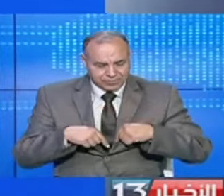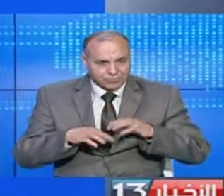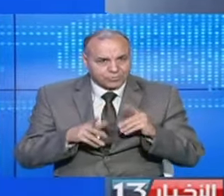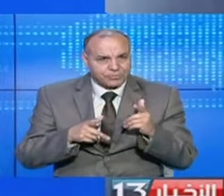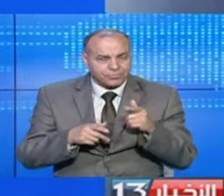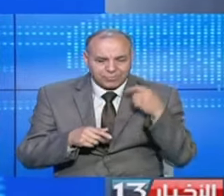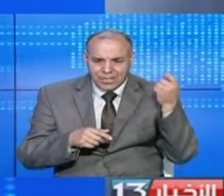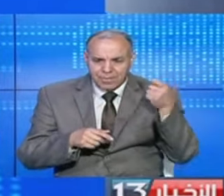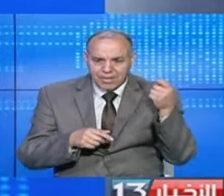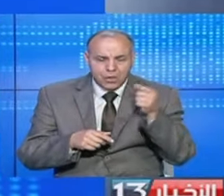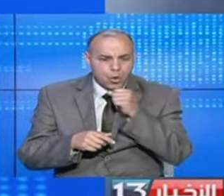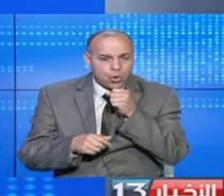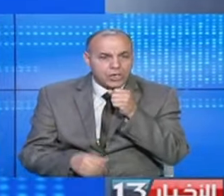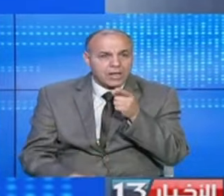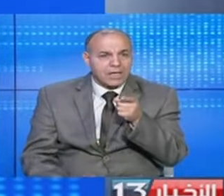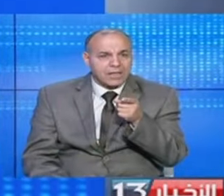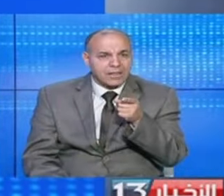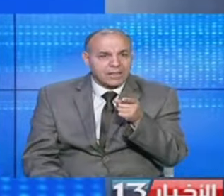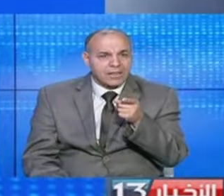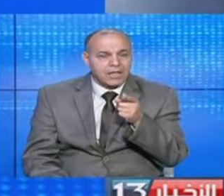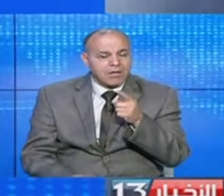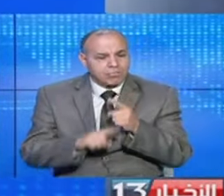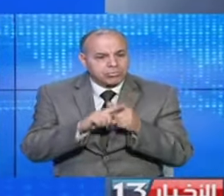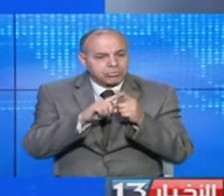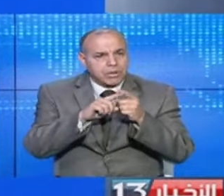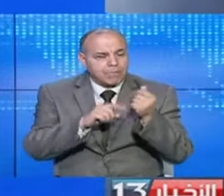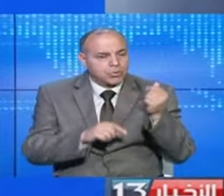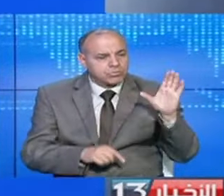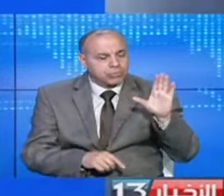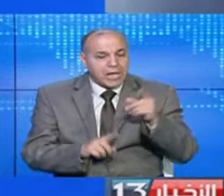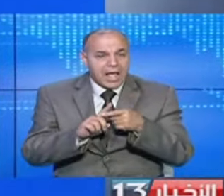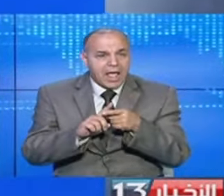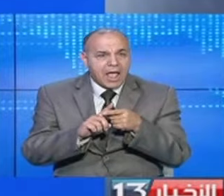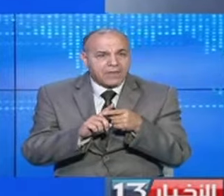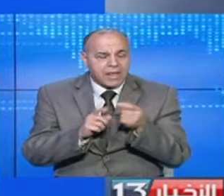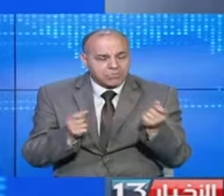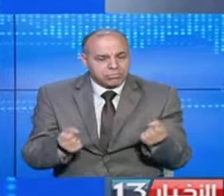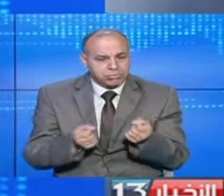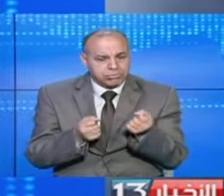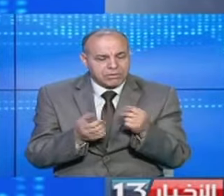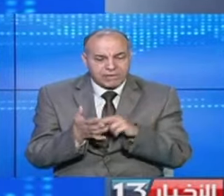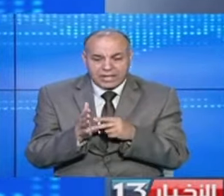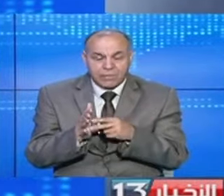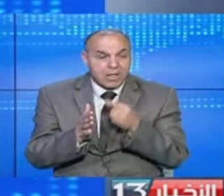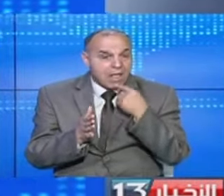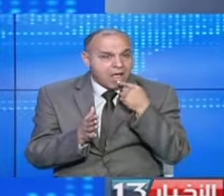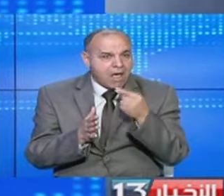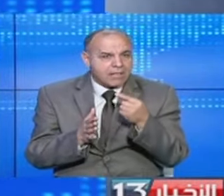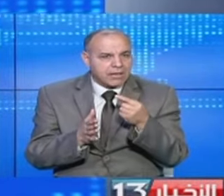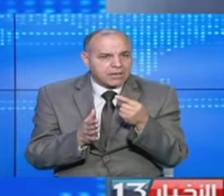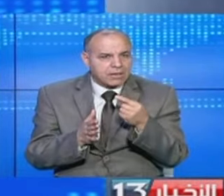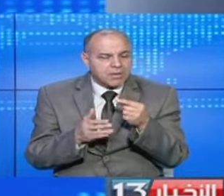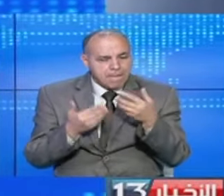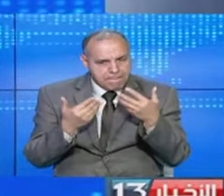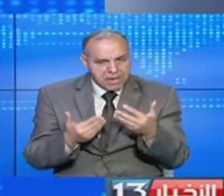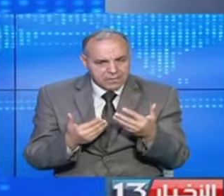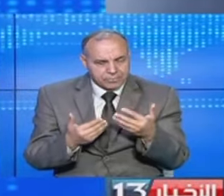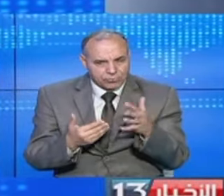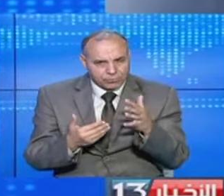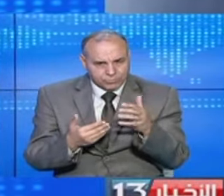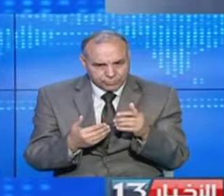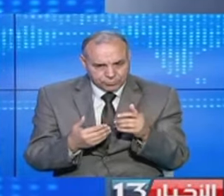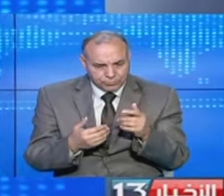لفائدة مهرجان الأغنية كمضاعفة الميزانية المخصصة لهذه التظاهرة الفنية، والتي ستصبح في